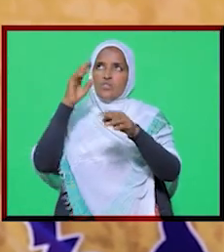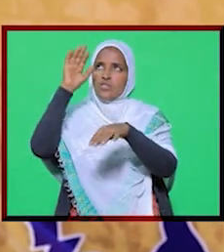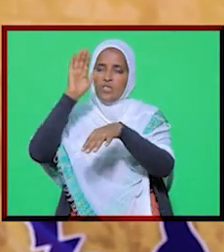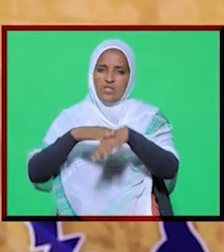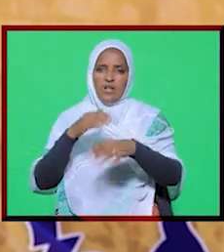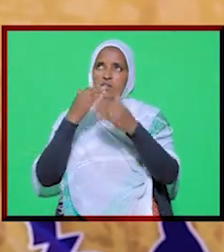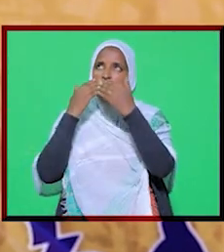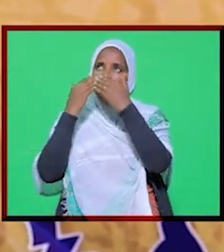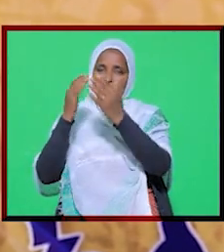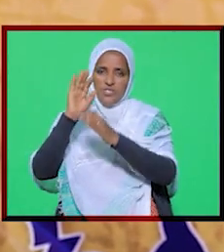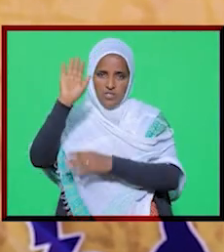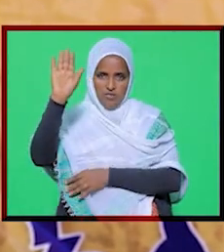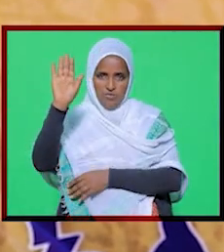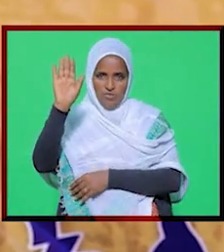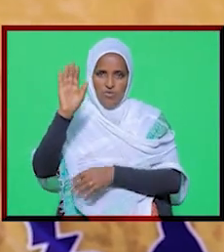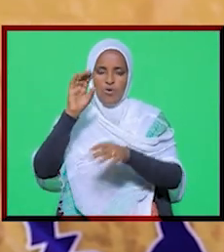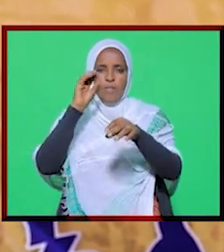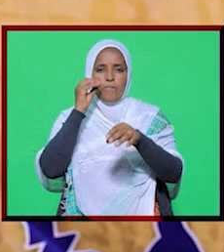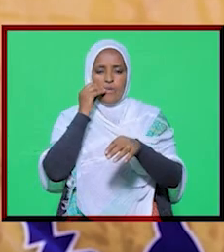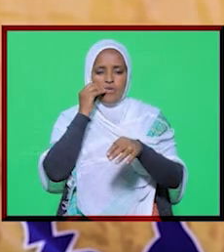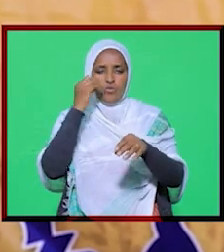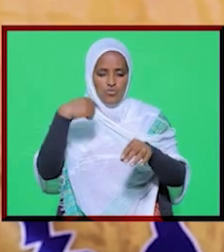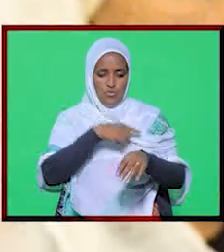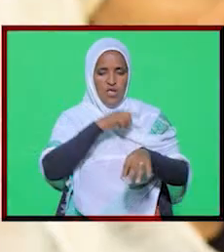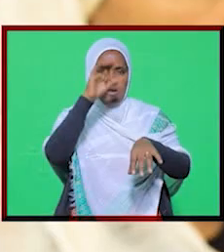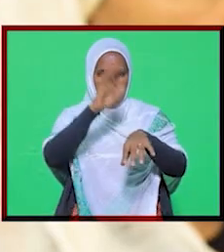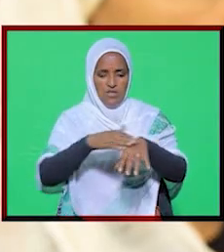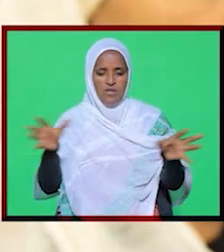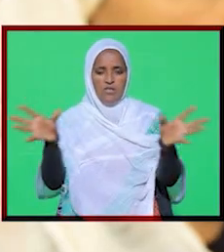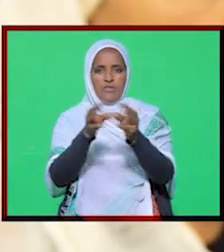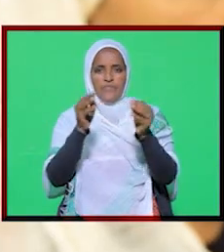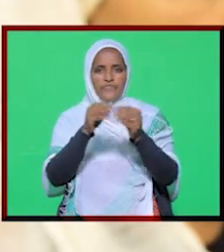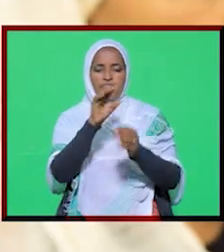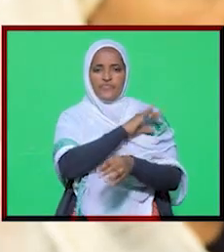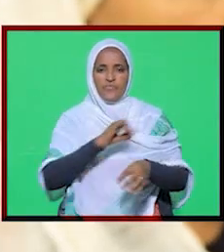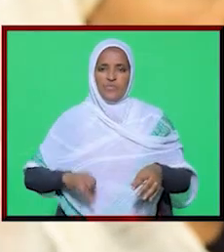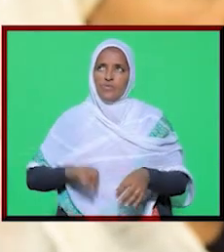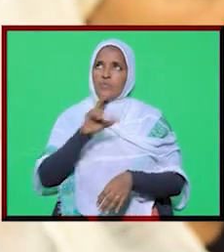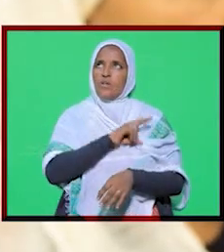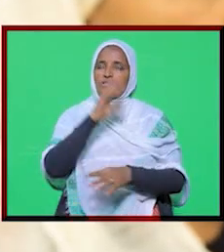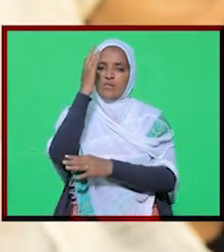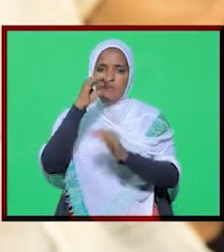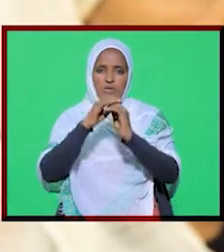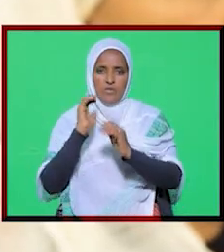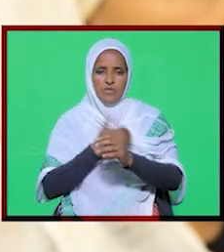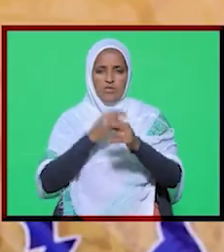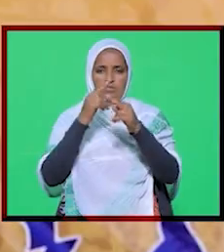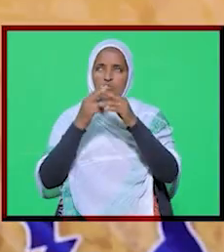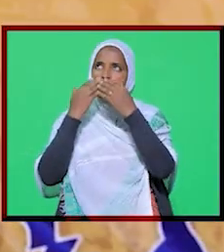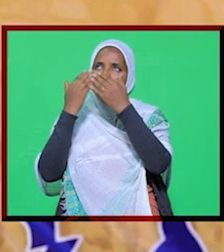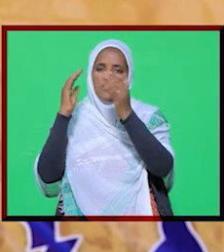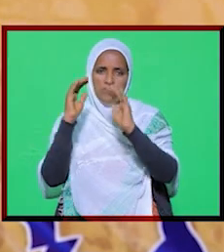እየጠራን እንድናመሰግነው በቤቱ የጠራን የሰበሰበን ሉለ ባህሪ እግዚአብሔር አምላካችን ስሙ